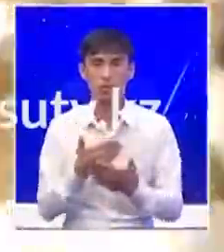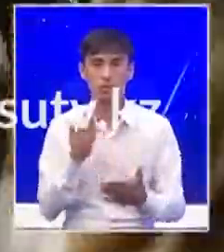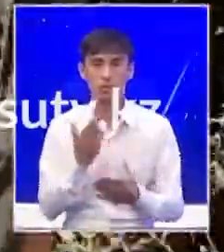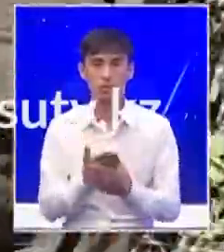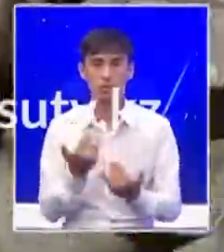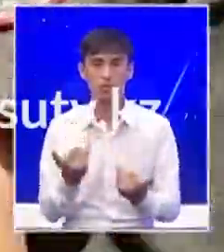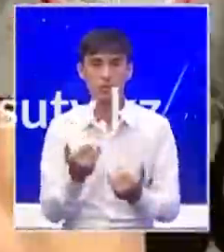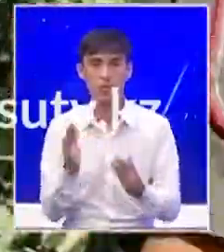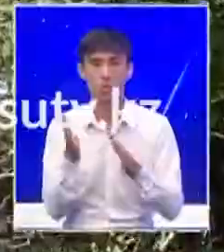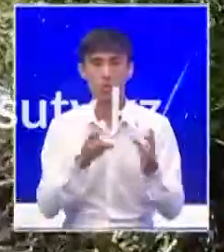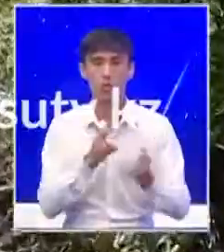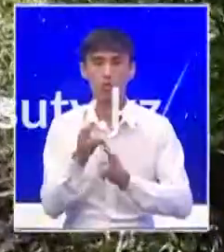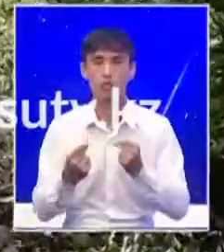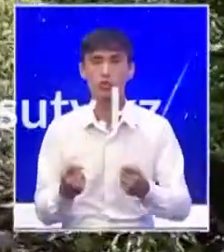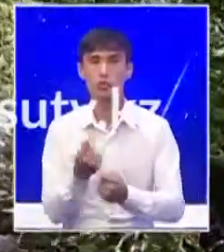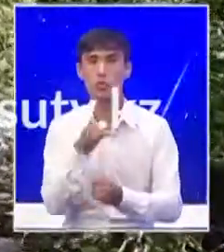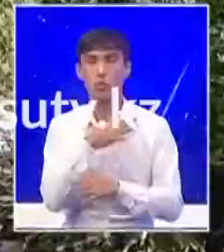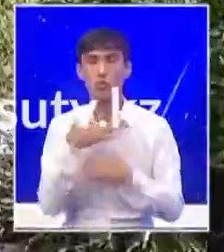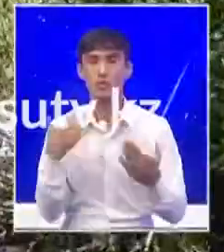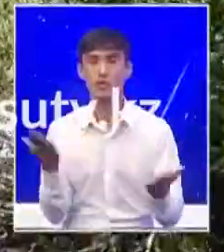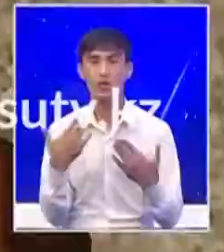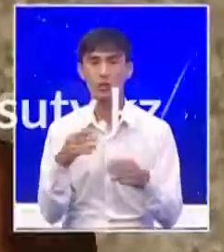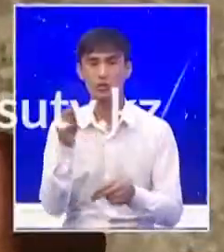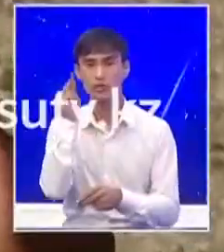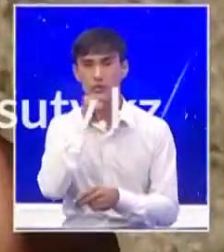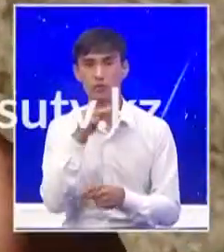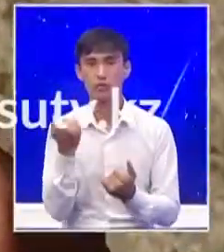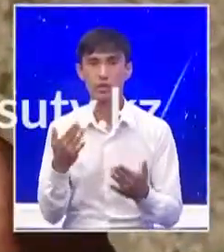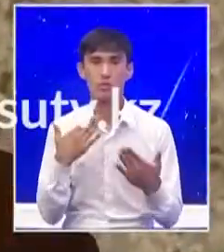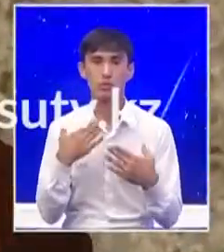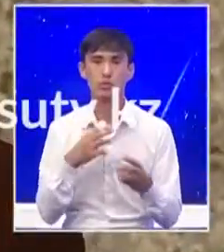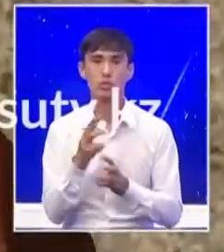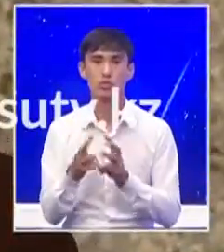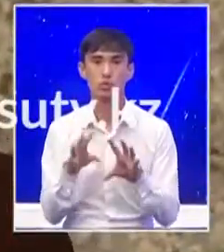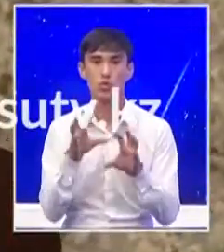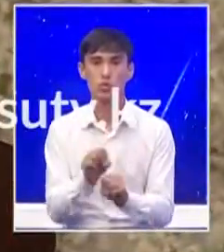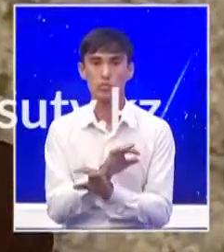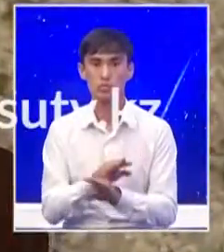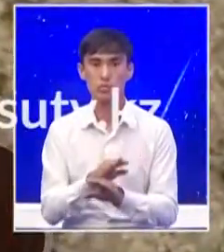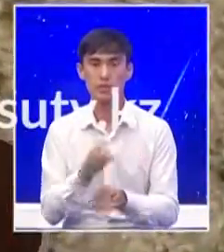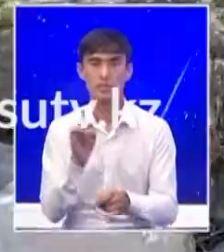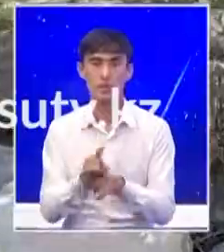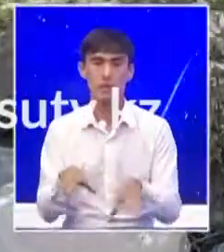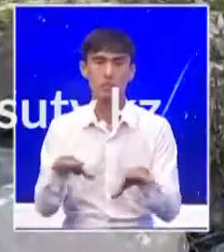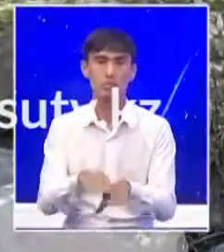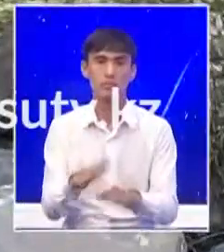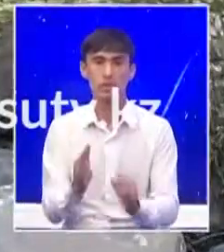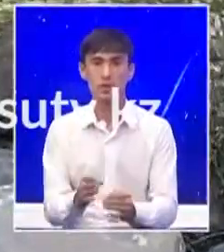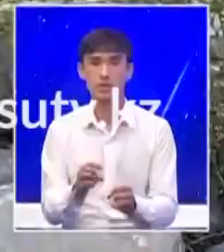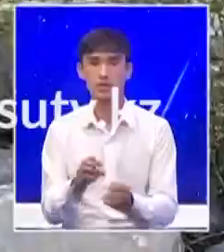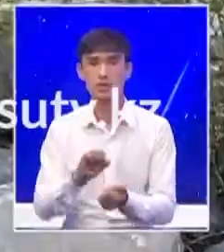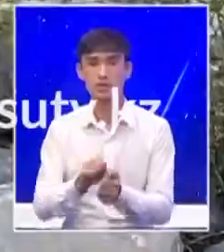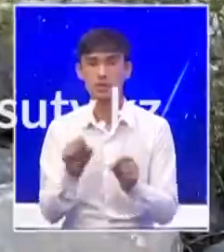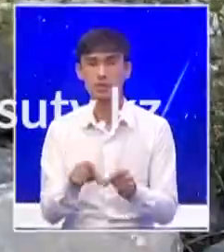Айтуларынша орман өртінің шығуына көбіне демалушылар кінәлі. Демалыстан соң олар ошақтағы отты өшірмей бетін шала жауып кетеді, немесе тұтанған шылым тастай